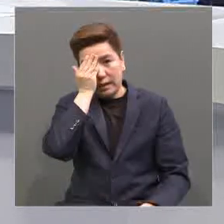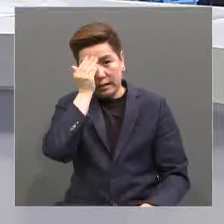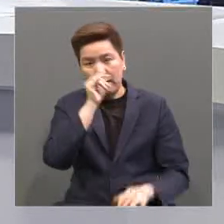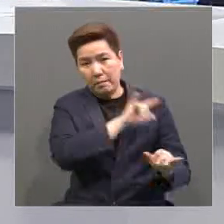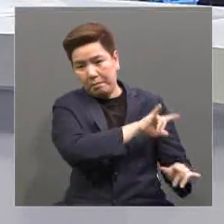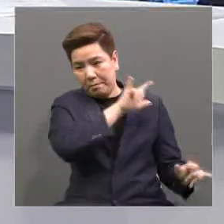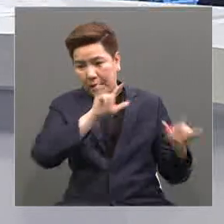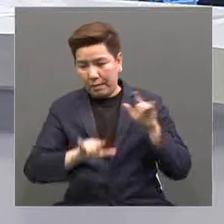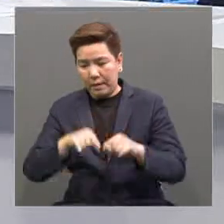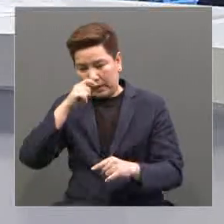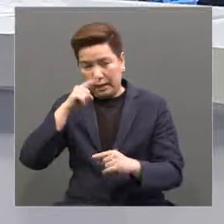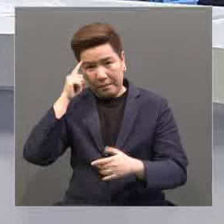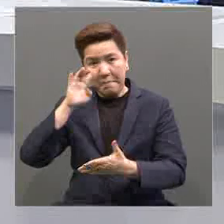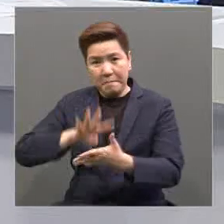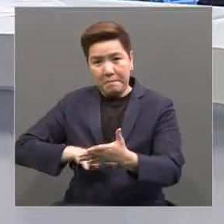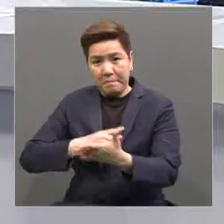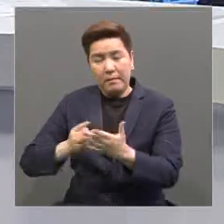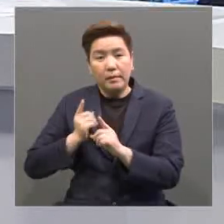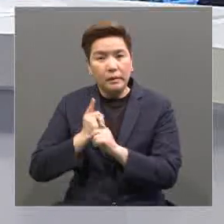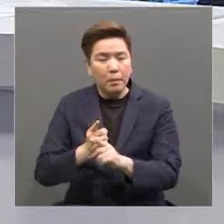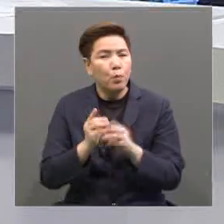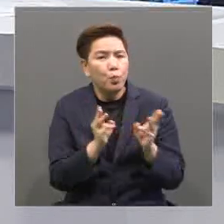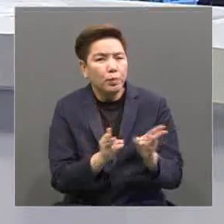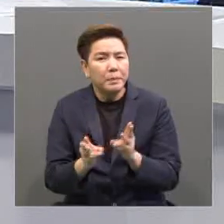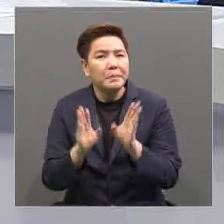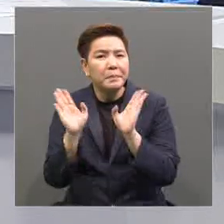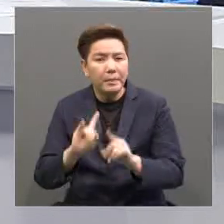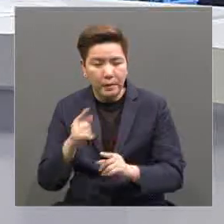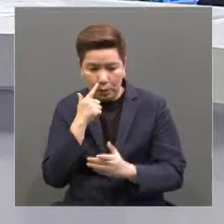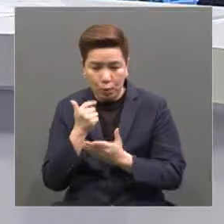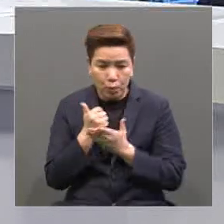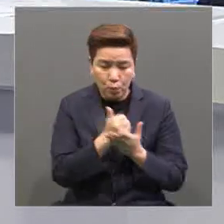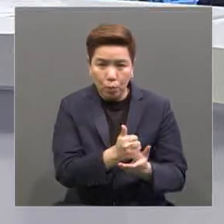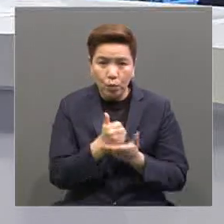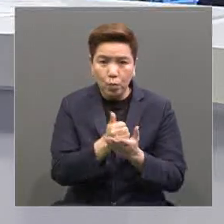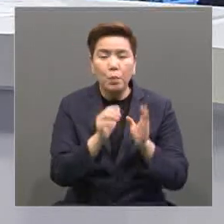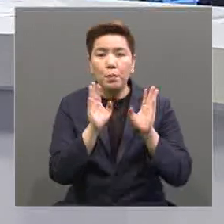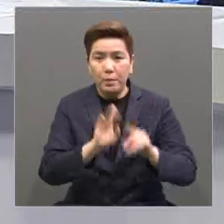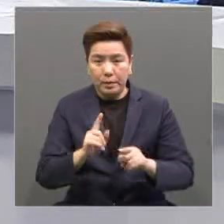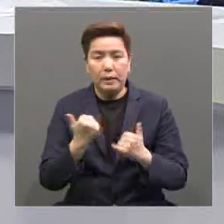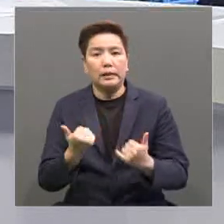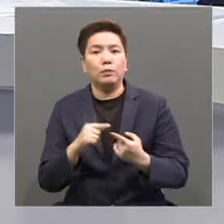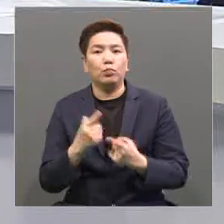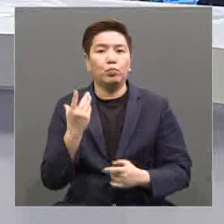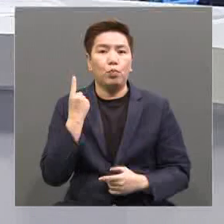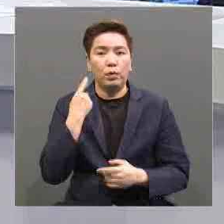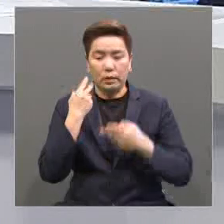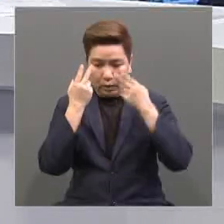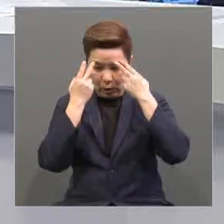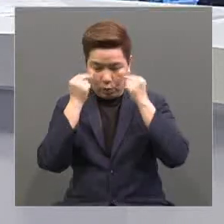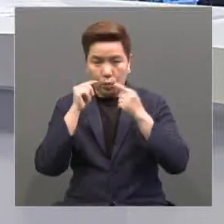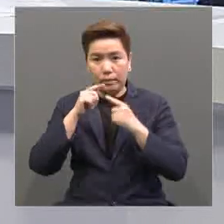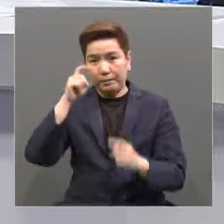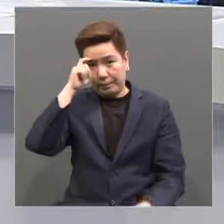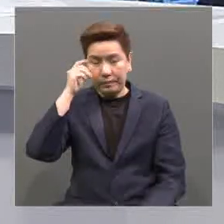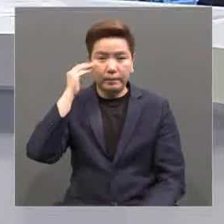กลับมาได้ตามเป้าหรือไม่นะคะแล้วจะทำด้วยวิธีการไหนได้บ้างการช่วยเหลือยาวยาเป็นอย่างไรเมื่อวานนี้ค่ะท่านนายกรัฐมนตรี